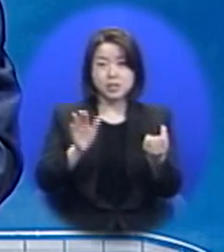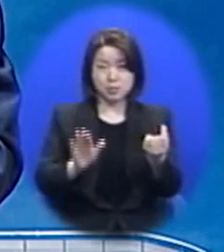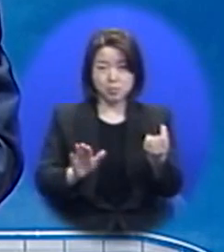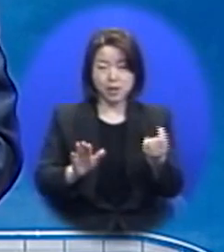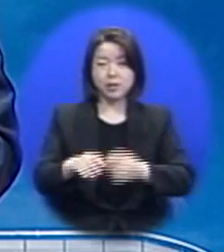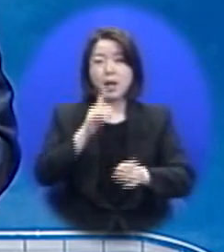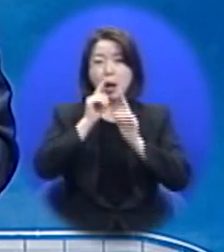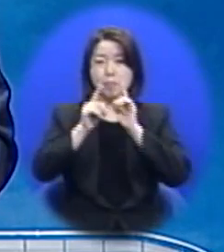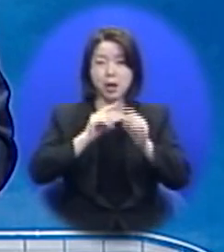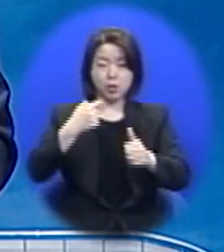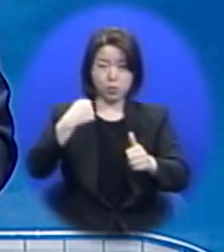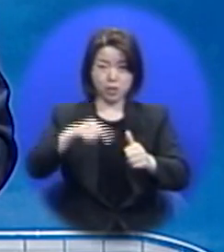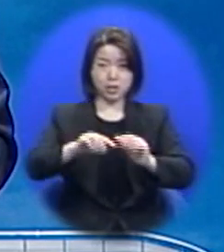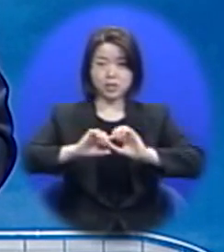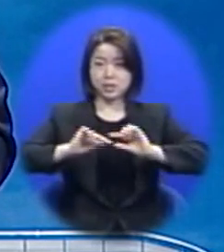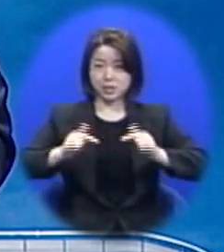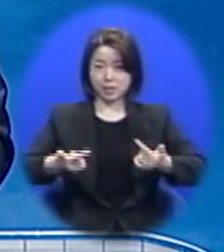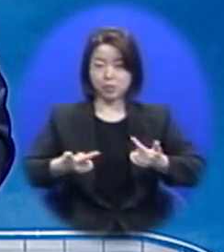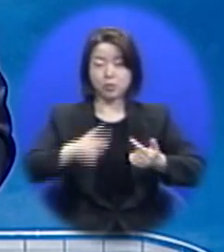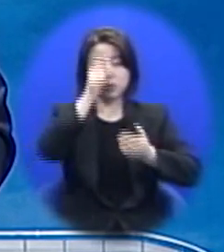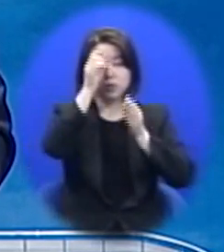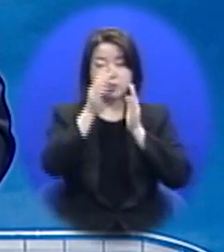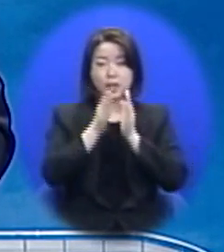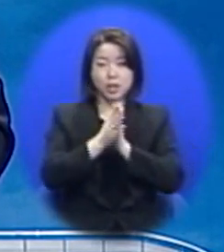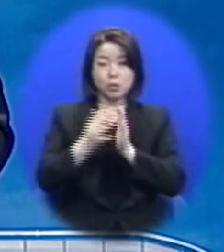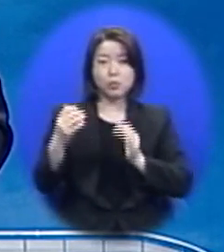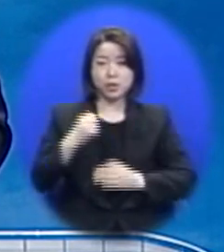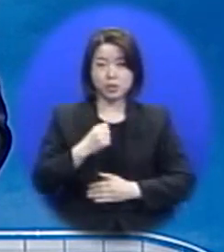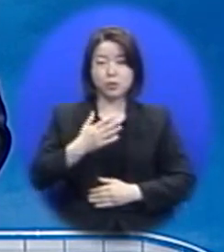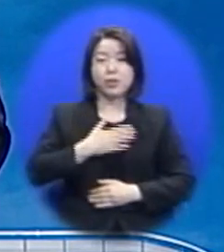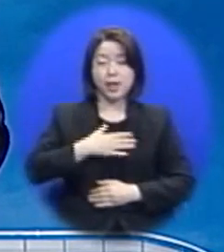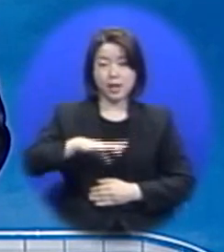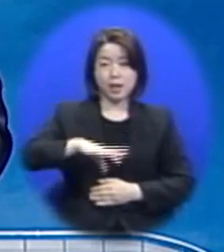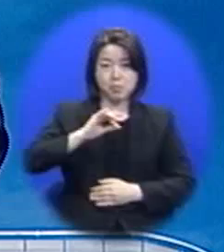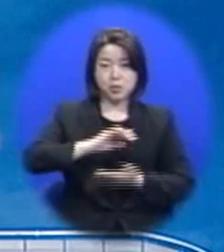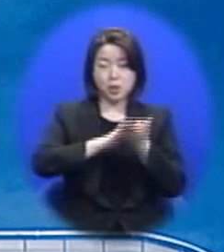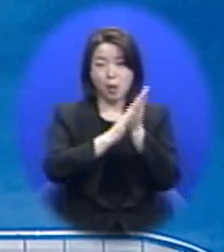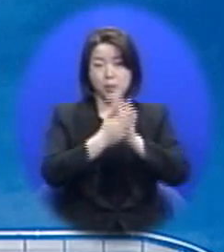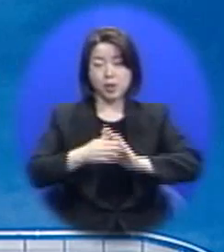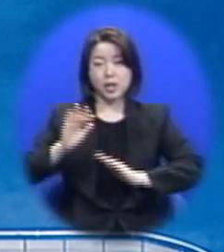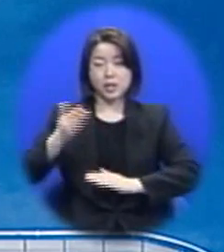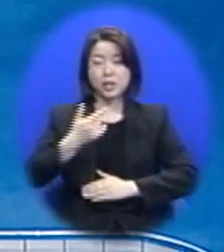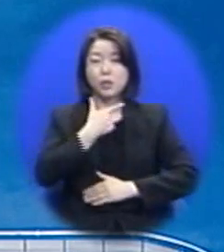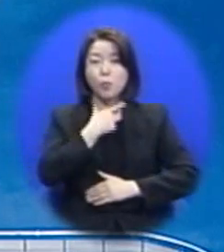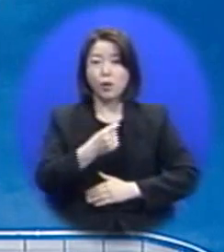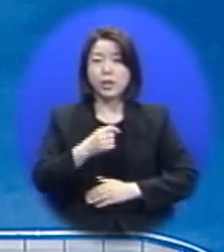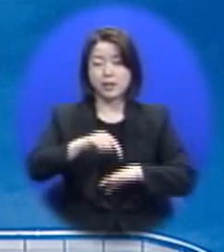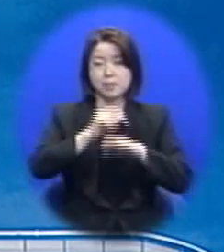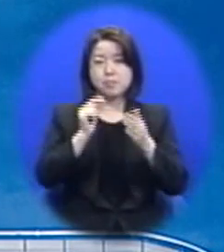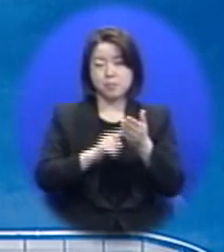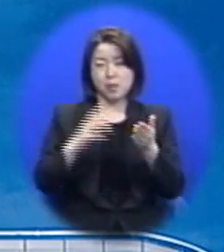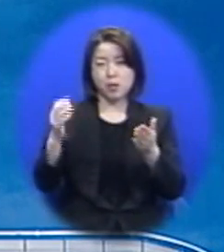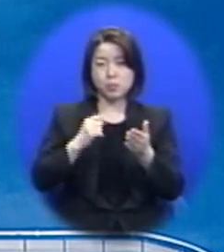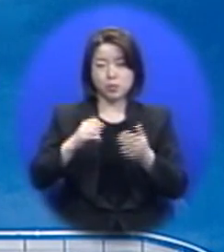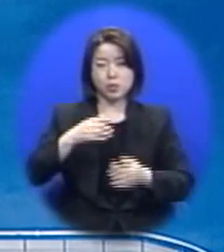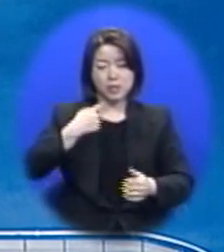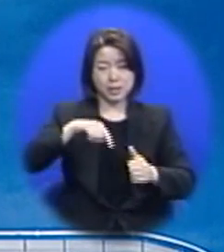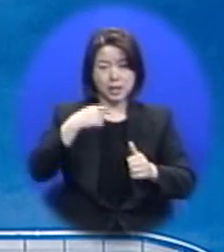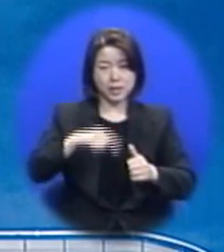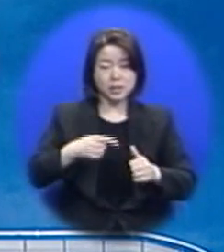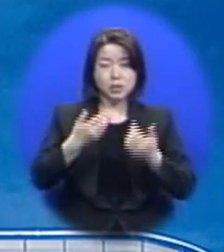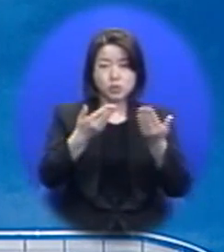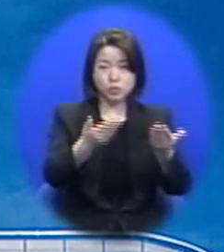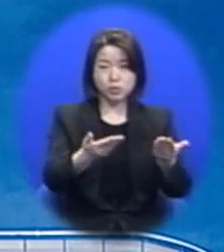말로 가르치지 않고 기도로 내가 먼저 변화되기를 원하는 마음으로 가르치는 게 훨씬 빠르고